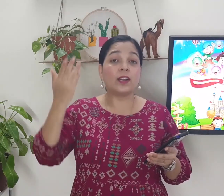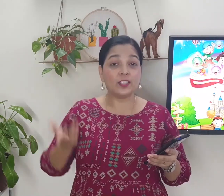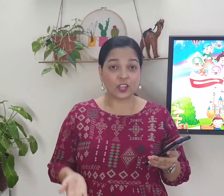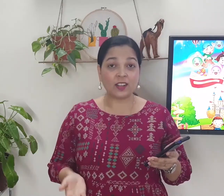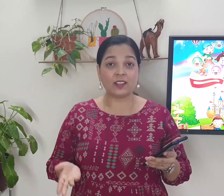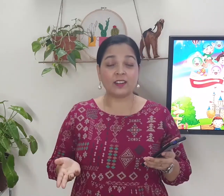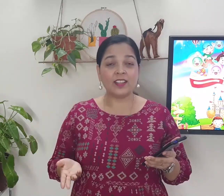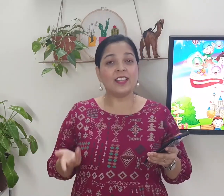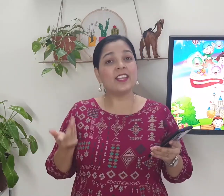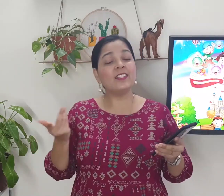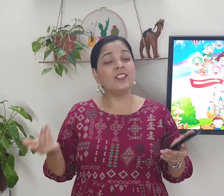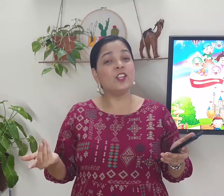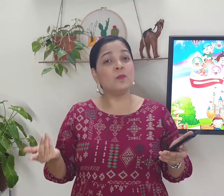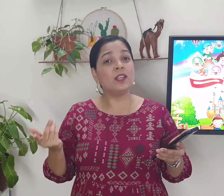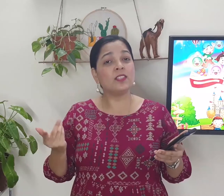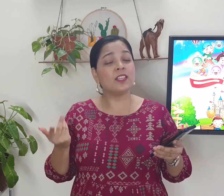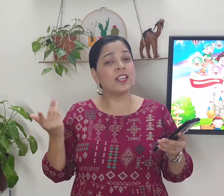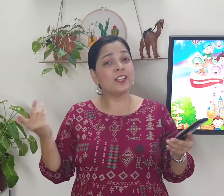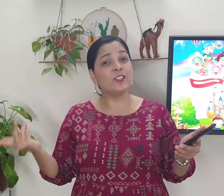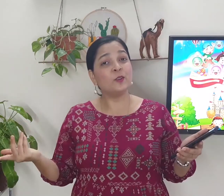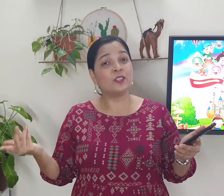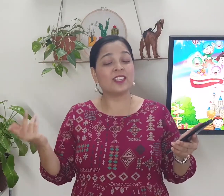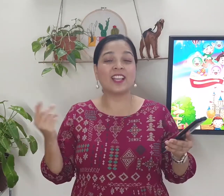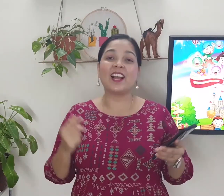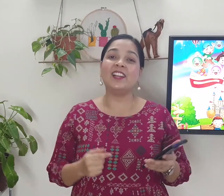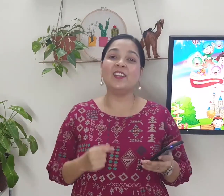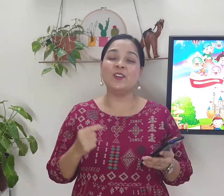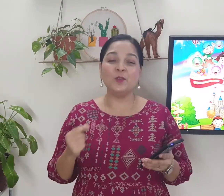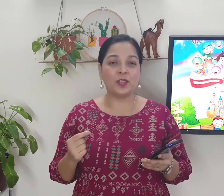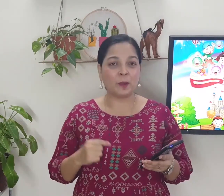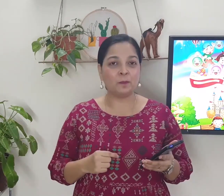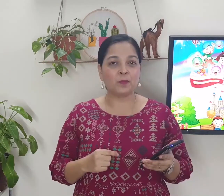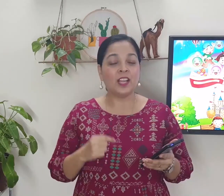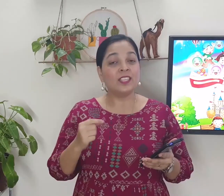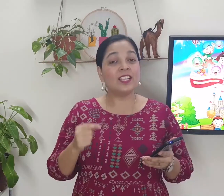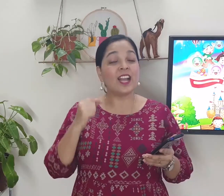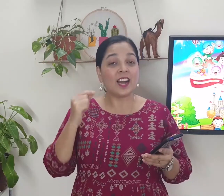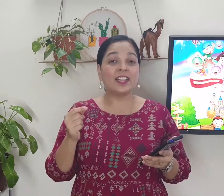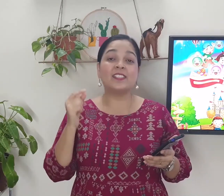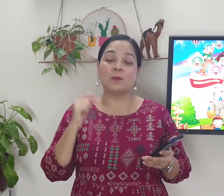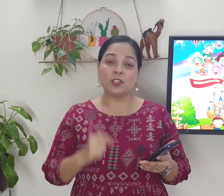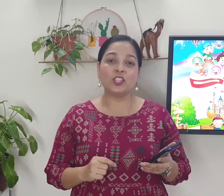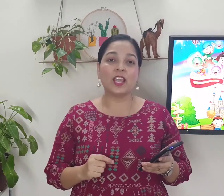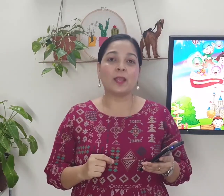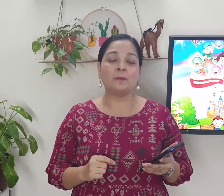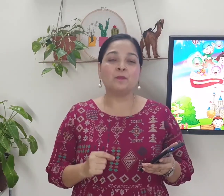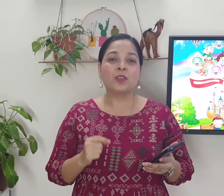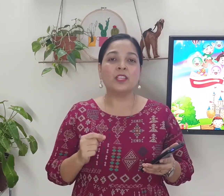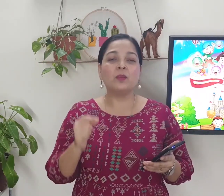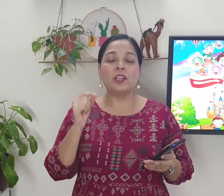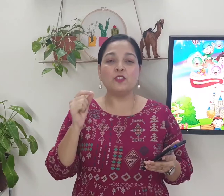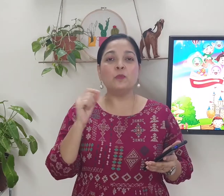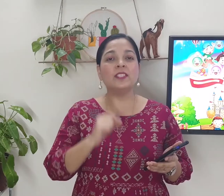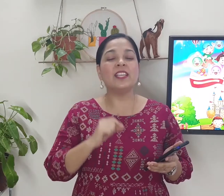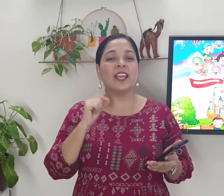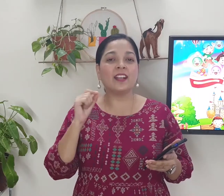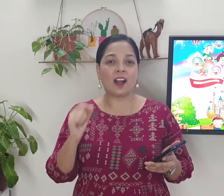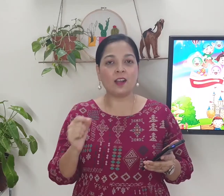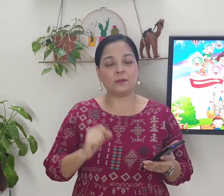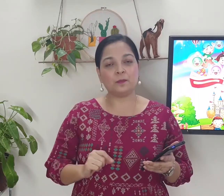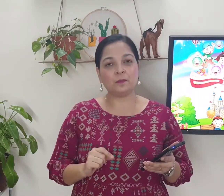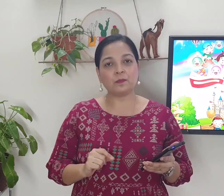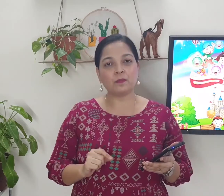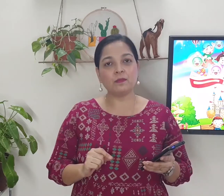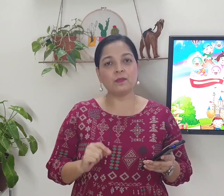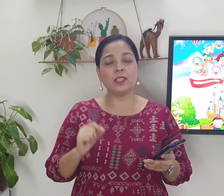आईच्या गर्भात कसं काय जाऊ शकतो? हे अशक्य आहे. हालेलुया. चला तर आपण पुढे समजून घेऊया, वाचूया. जेव्हा